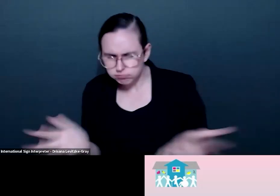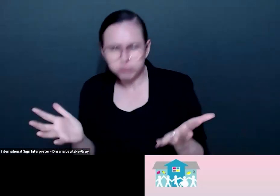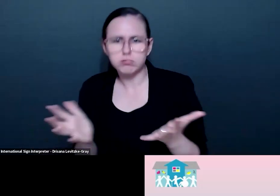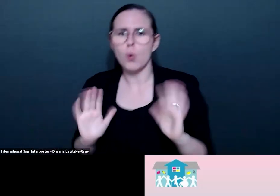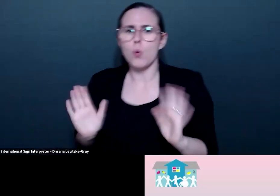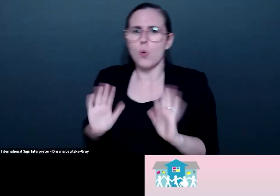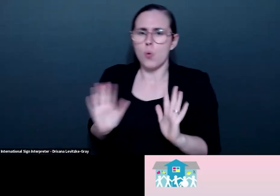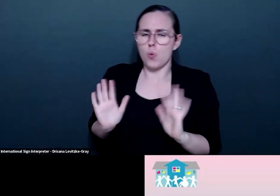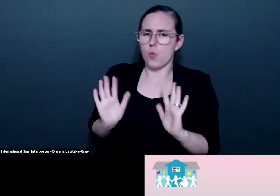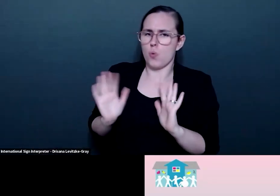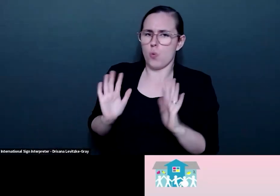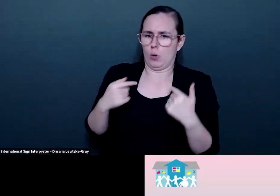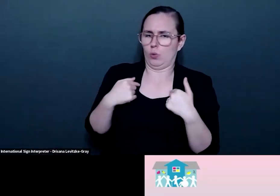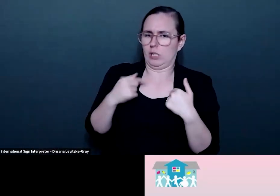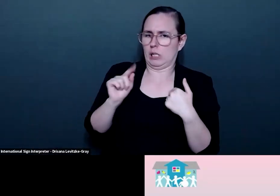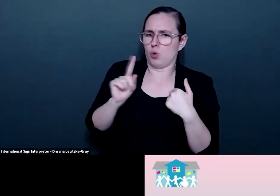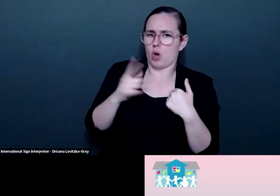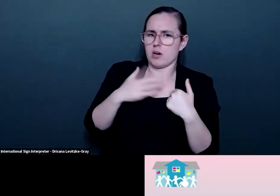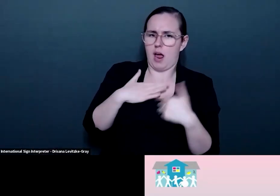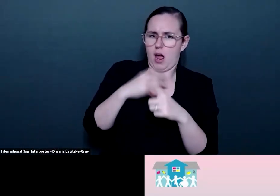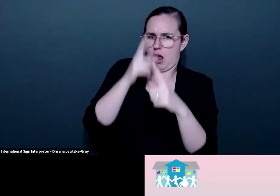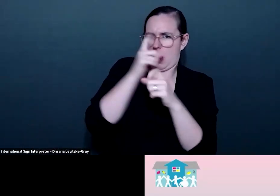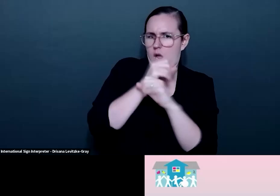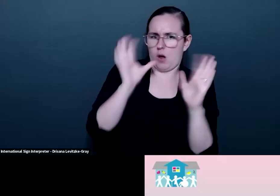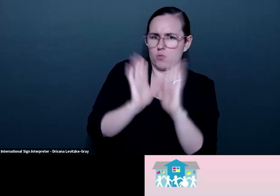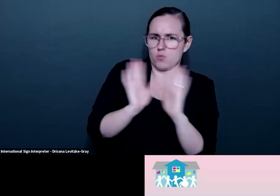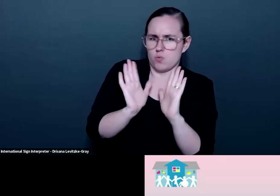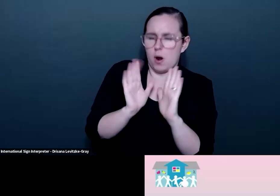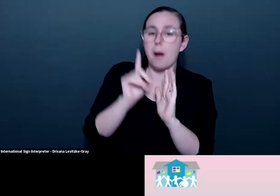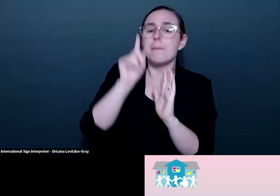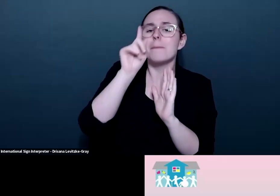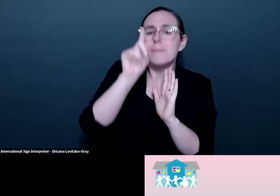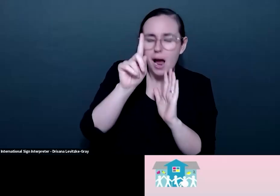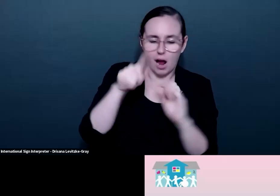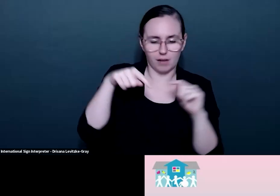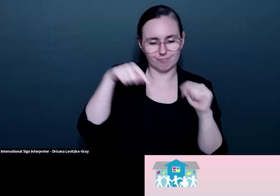d'identifier ou de fournir des informations d'entrée.